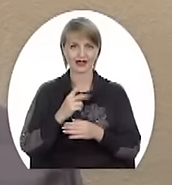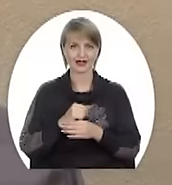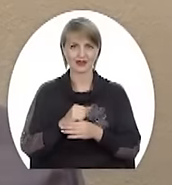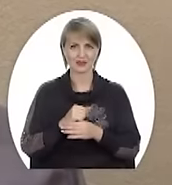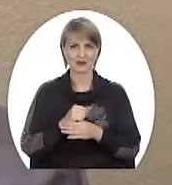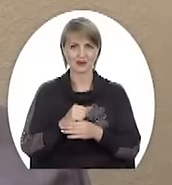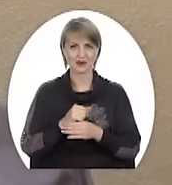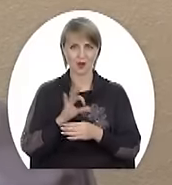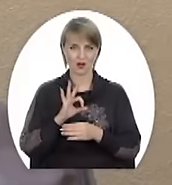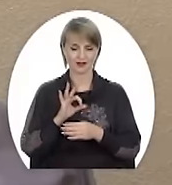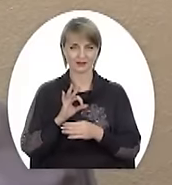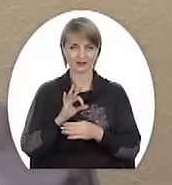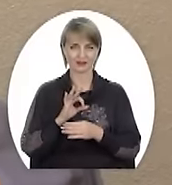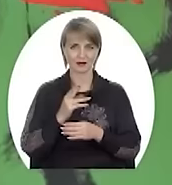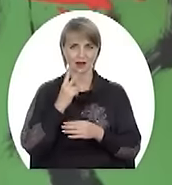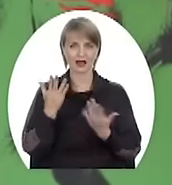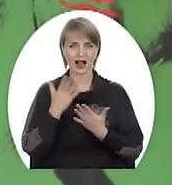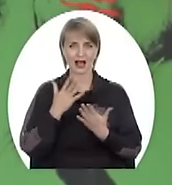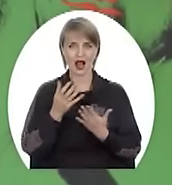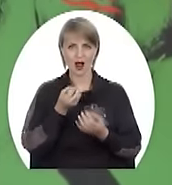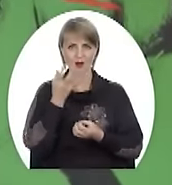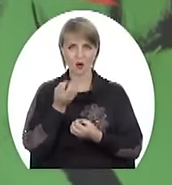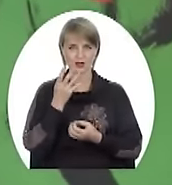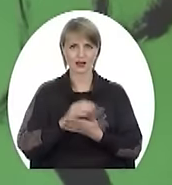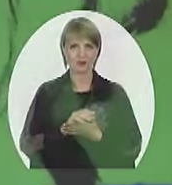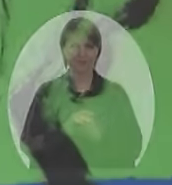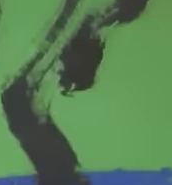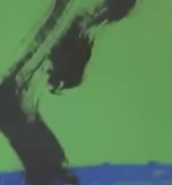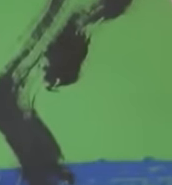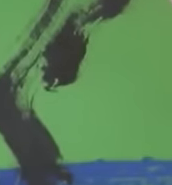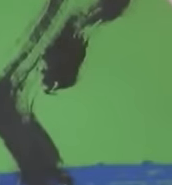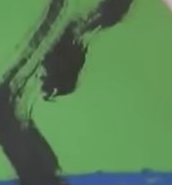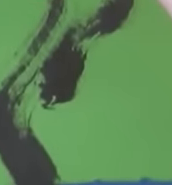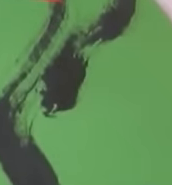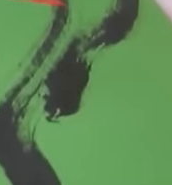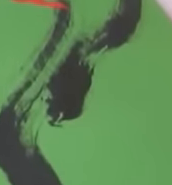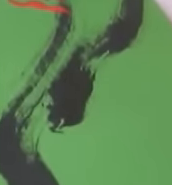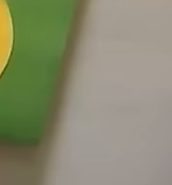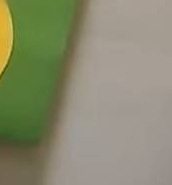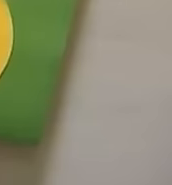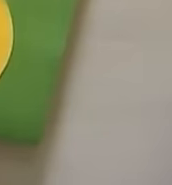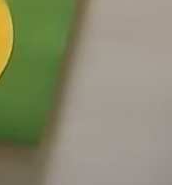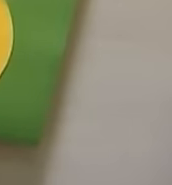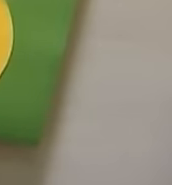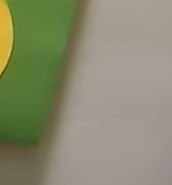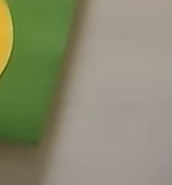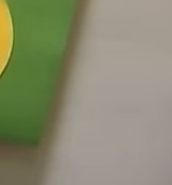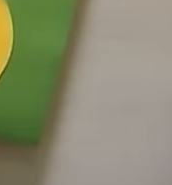Смотри, как печать. О, смотри, какая роза. Здорово.